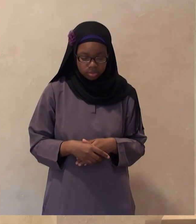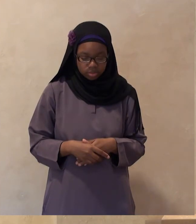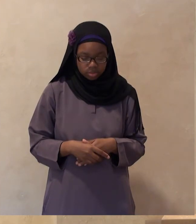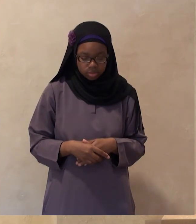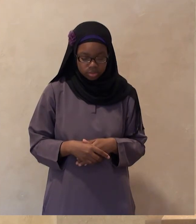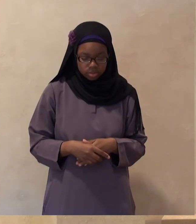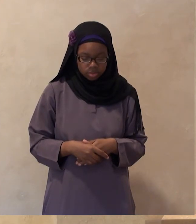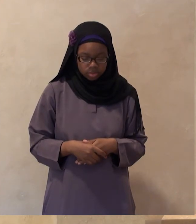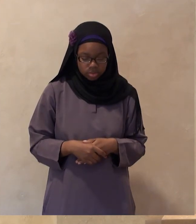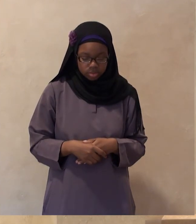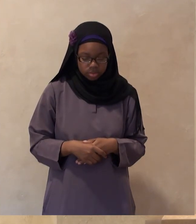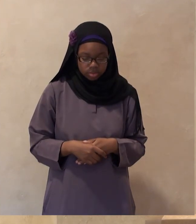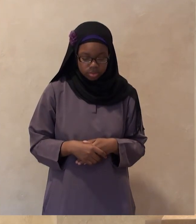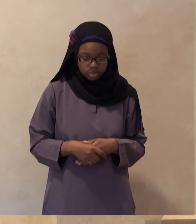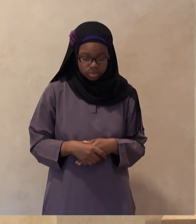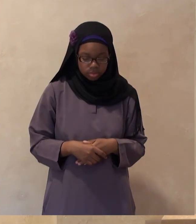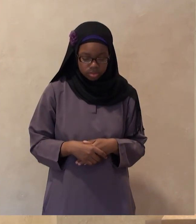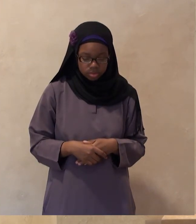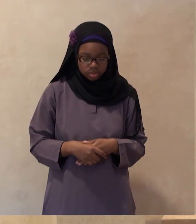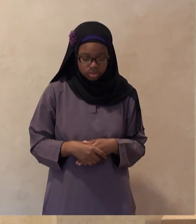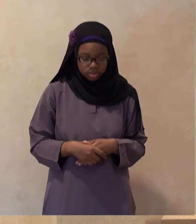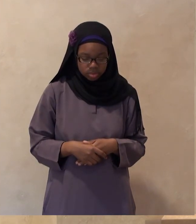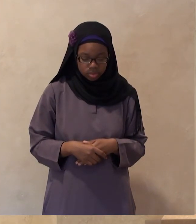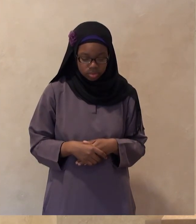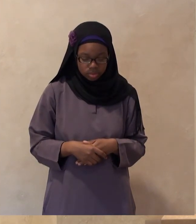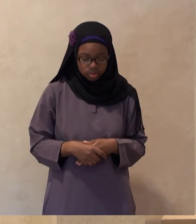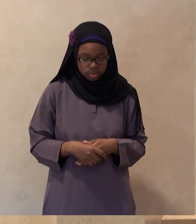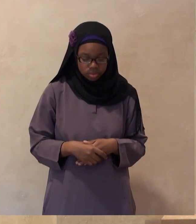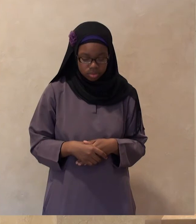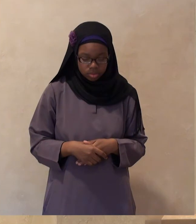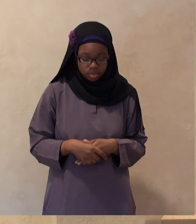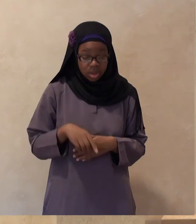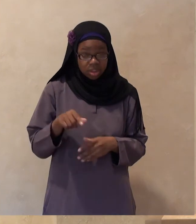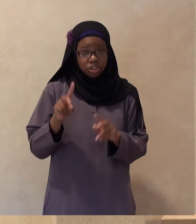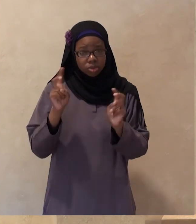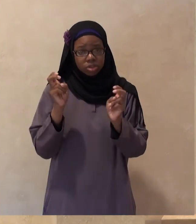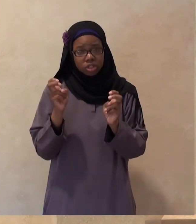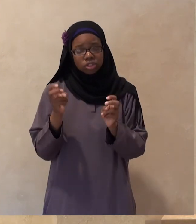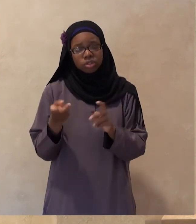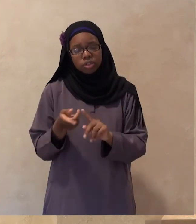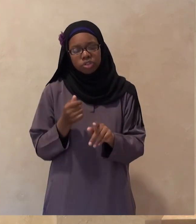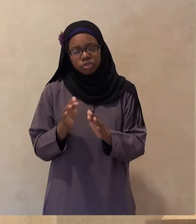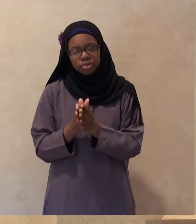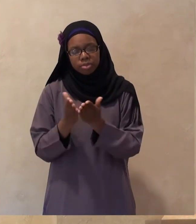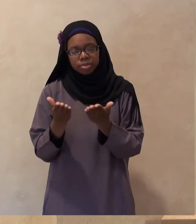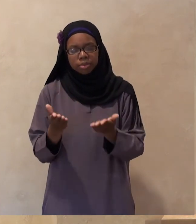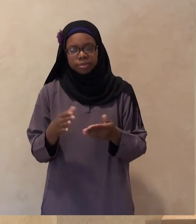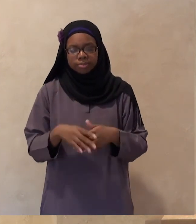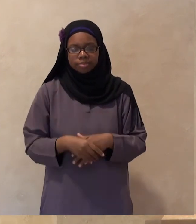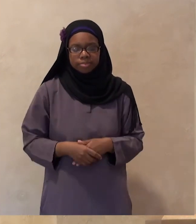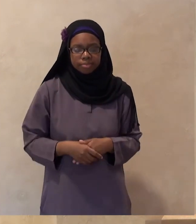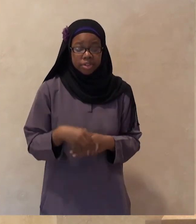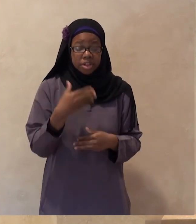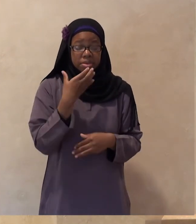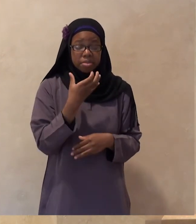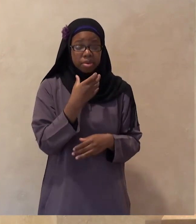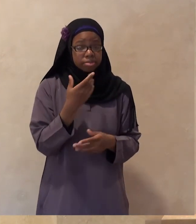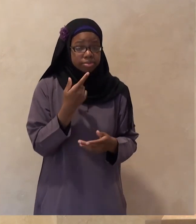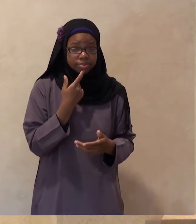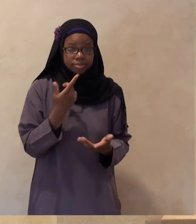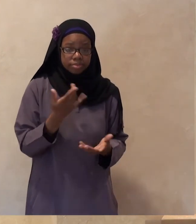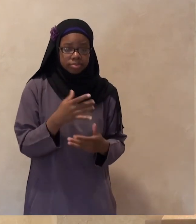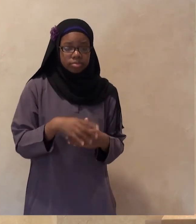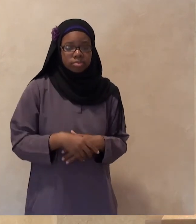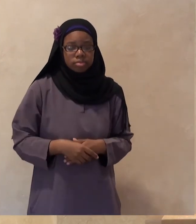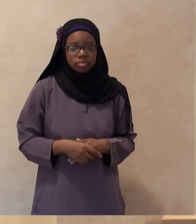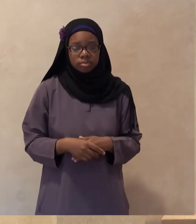من شعبان. This quotation has been taken from his book Al-Umm. Imam Shafi rahmatullah alayhi says, of the